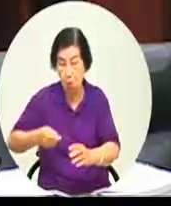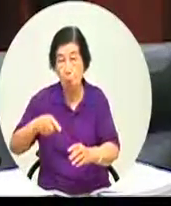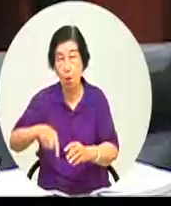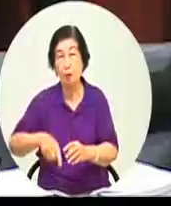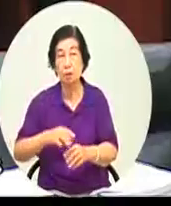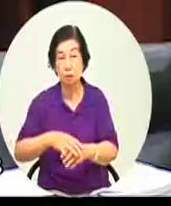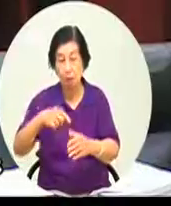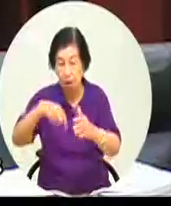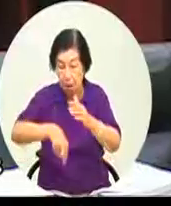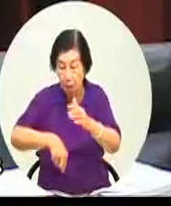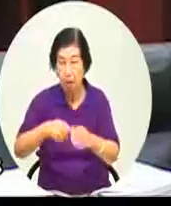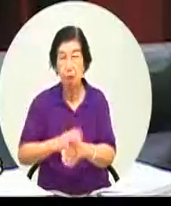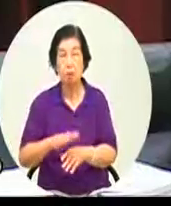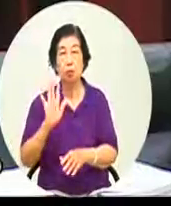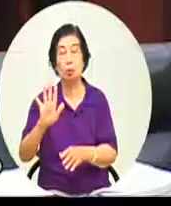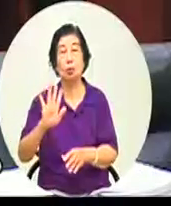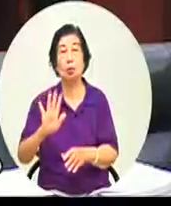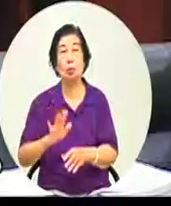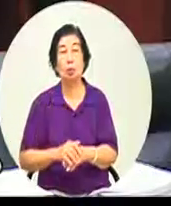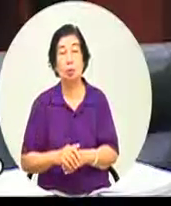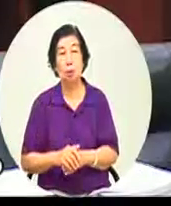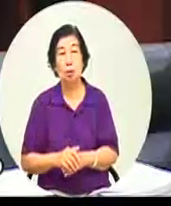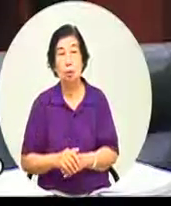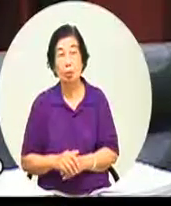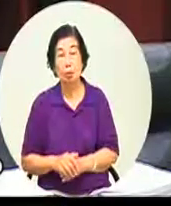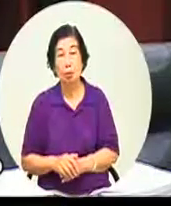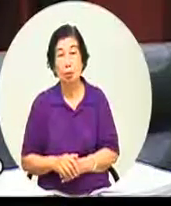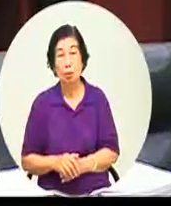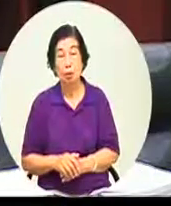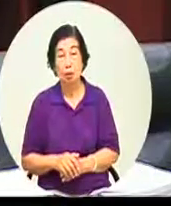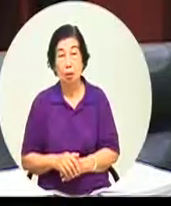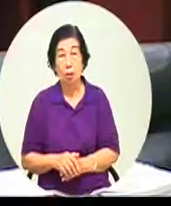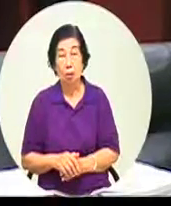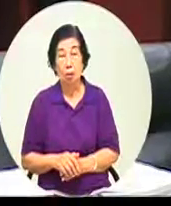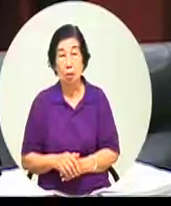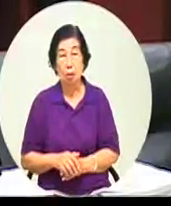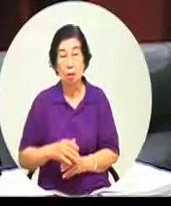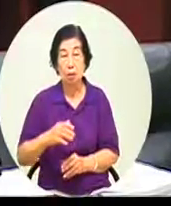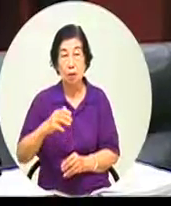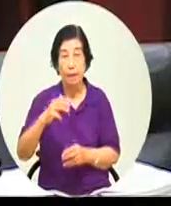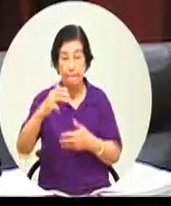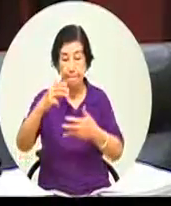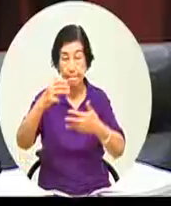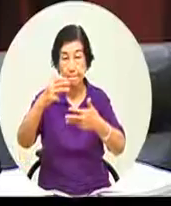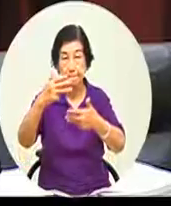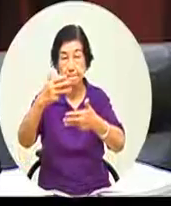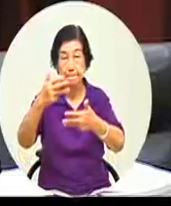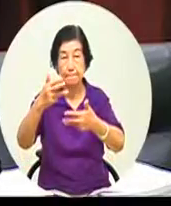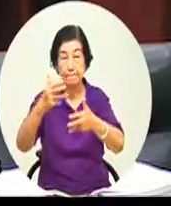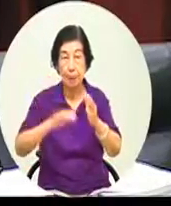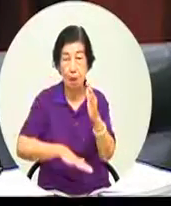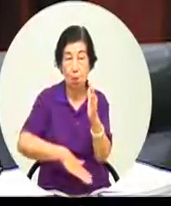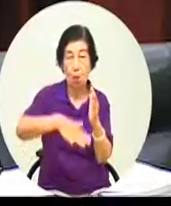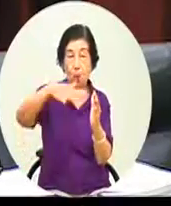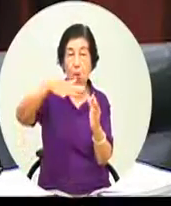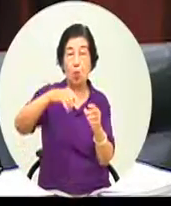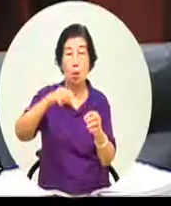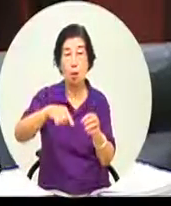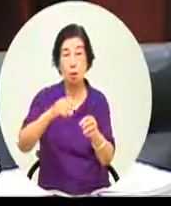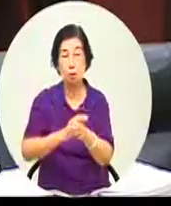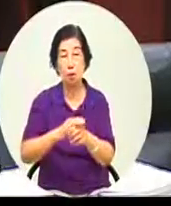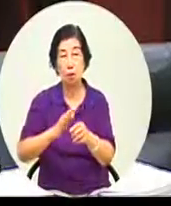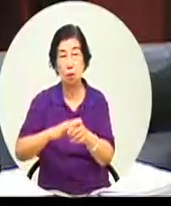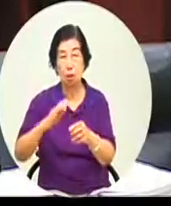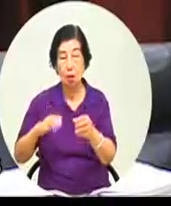影，知影对。果然足早，果然伫八八过节过冬，吼孙科长你已经知影。因就有